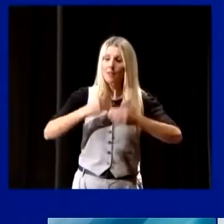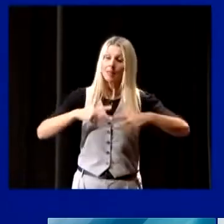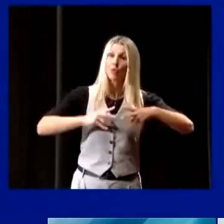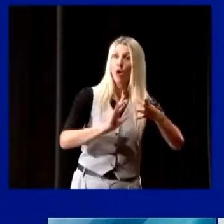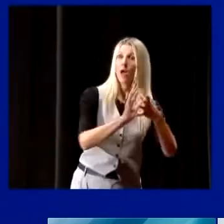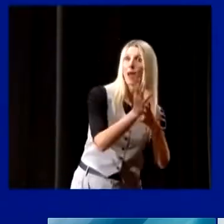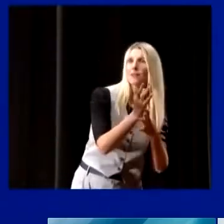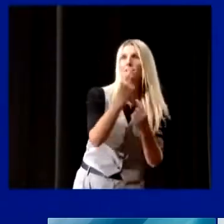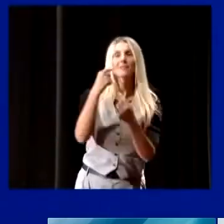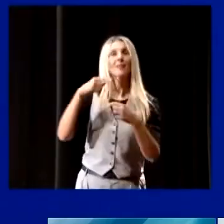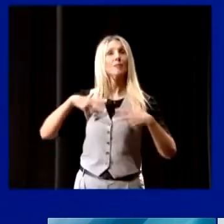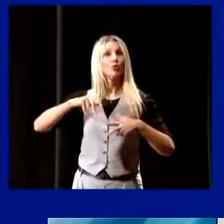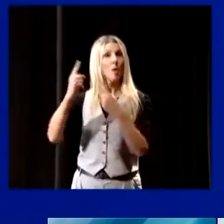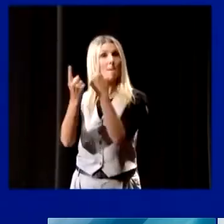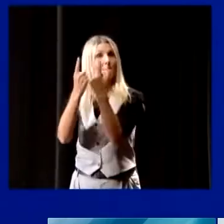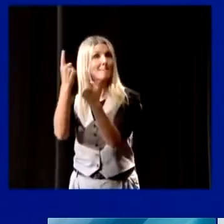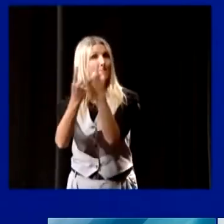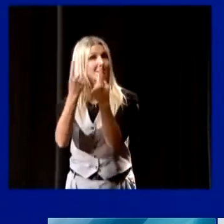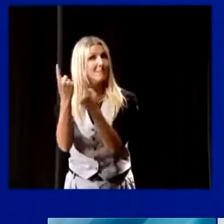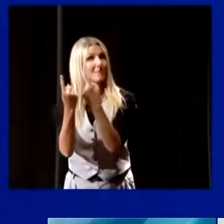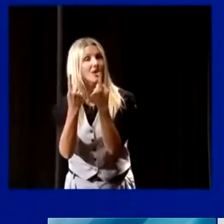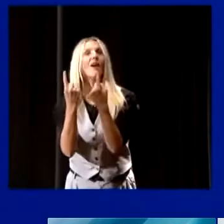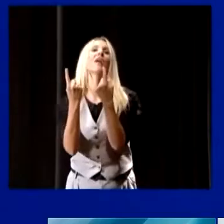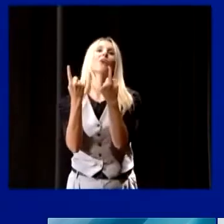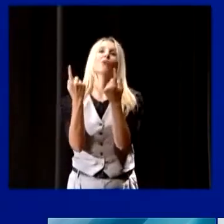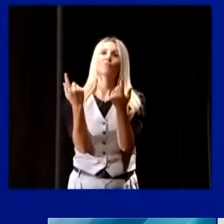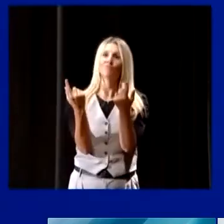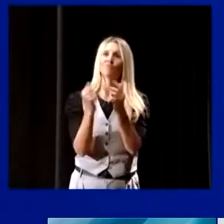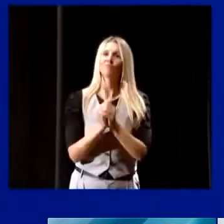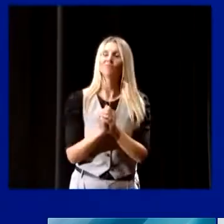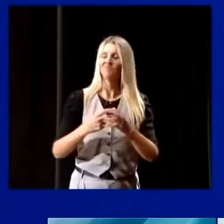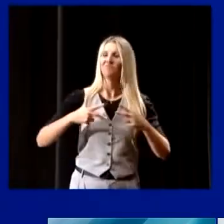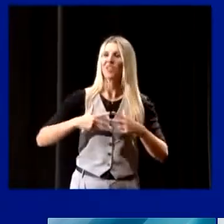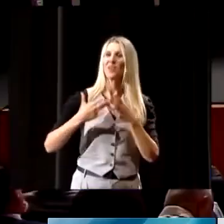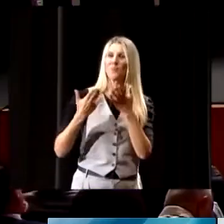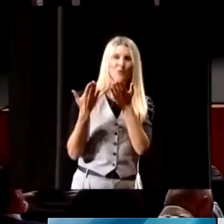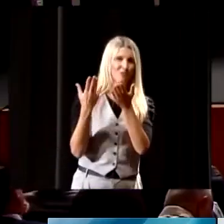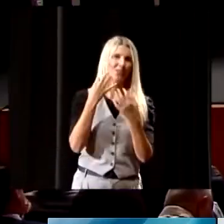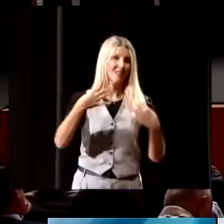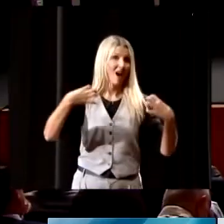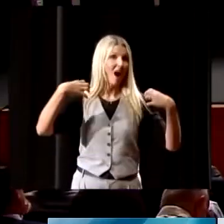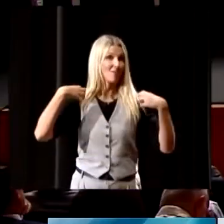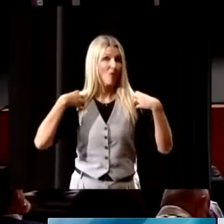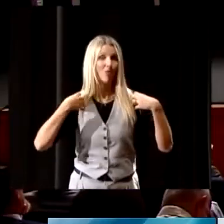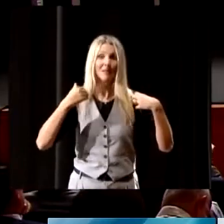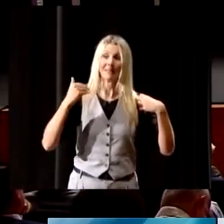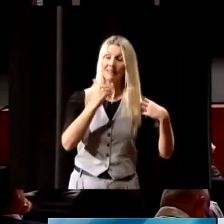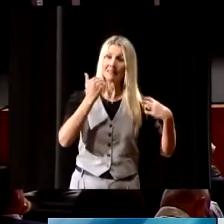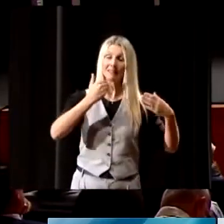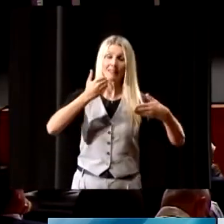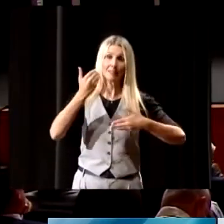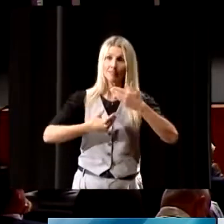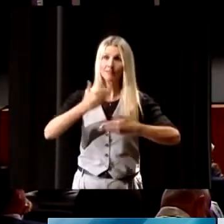Ανάπτυξης και Περιβάλλοντος, και προσδοκώ ιδιαίτερως τη συμβολή και του συναδέλφου Υπουργού, του κ. Σκυλακάκη, ώστε το ταχύτερο δυνατό να γίνει